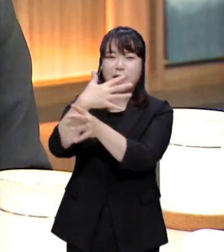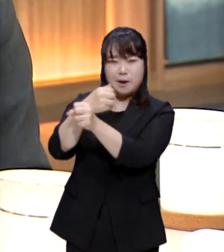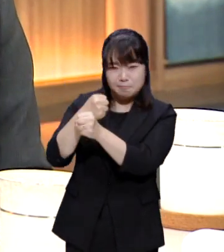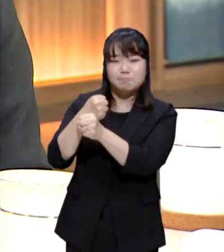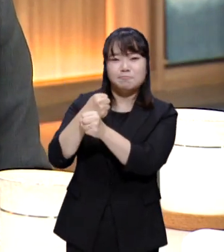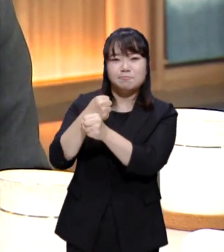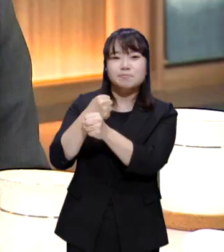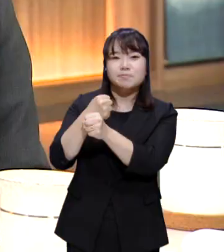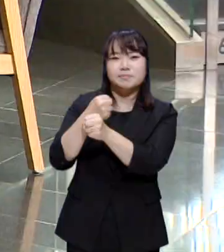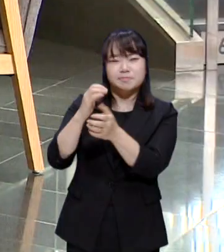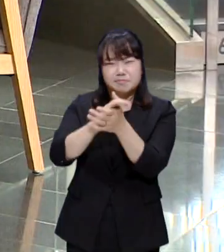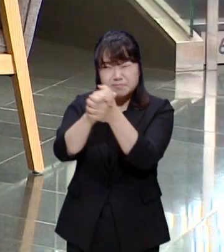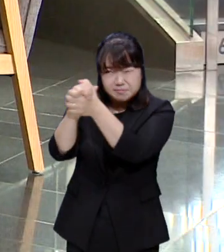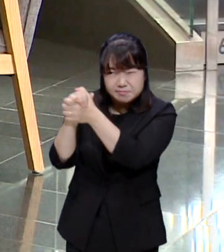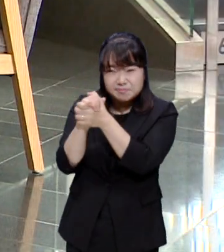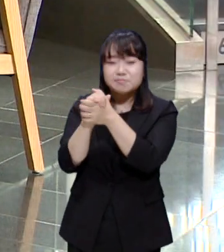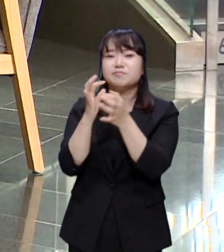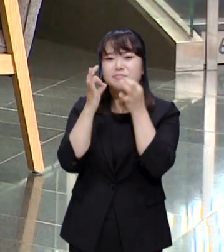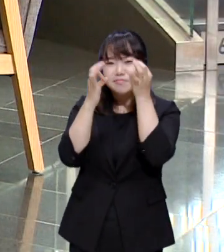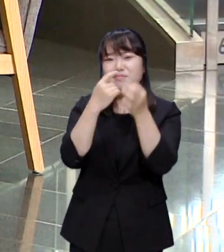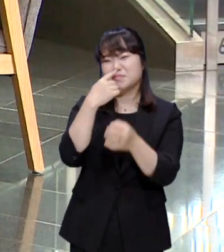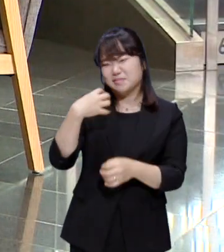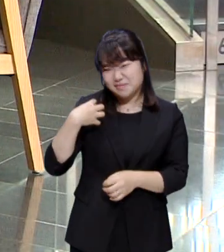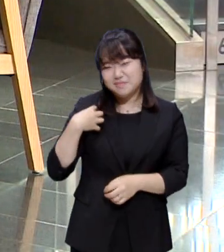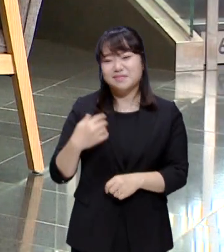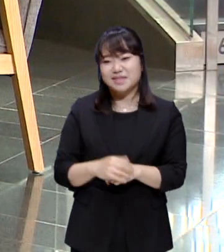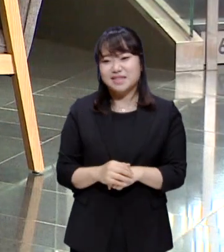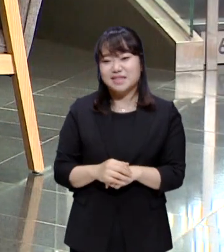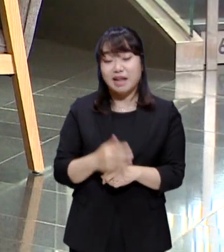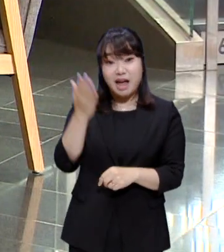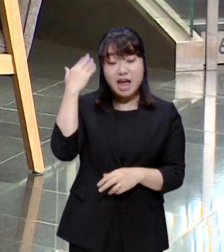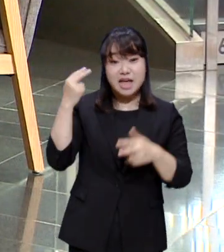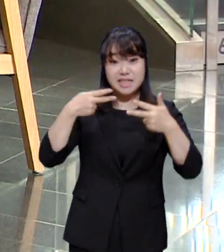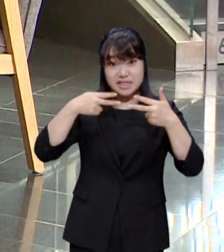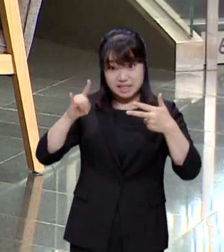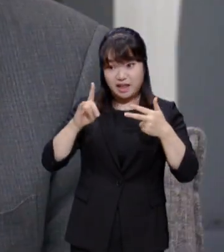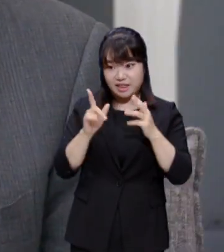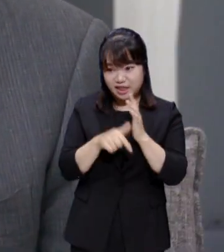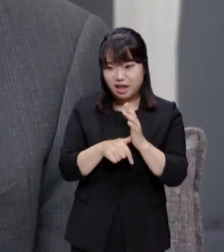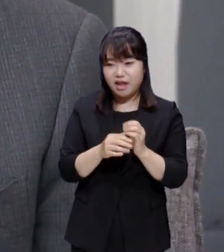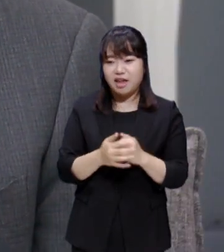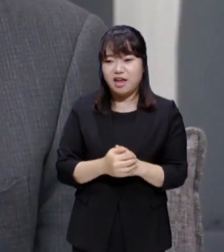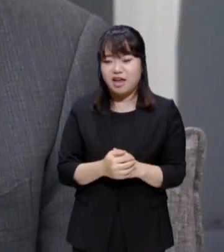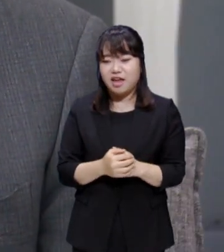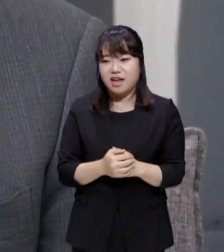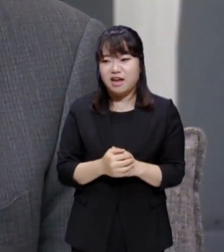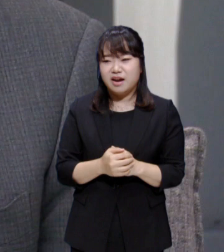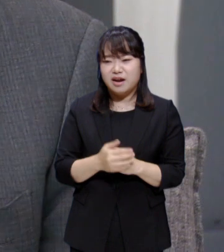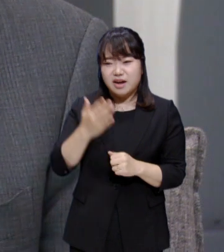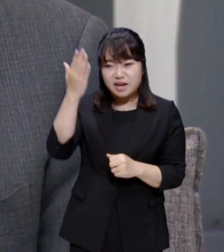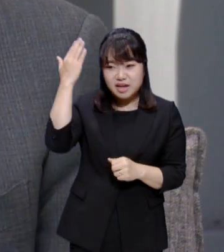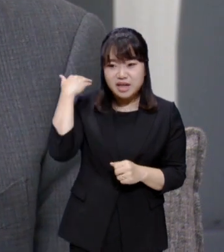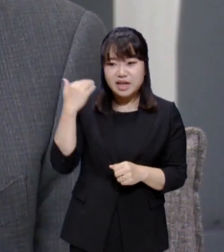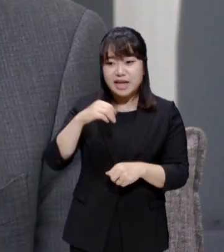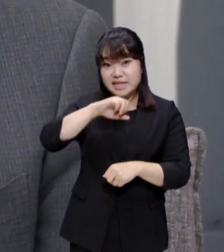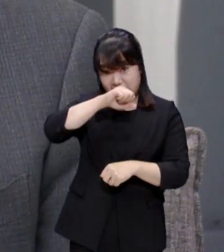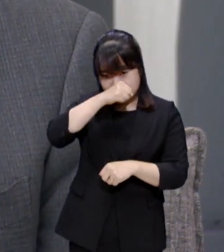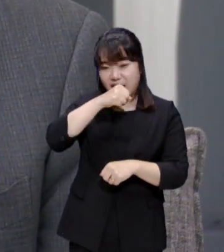저의 역할이라고 봅니다. 제가 사실 7대 때 서울시의원을 하면서 예결위원장을